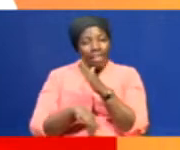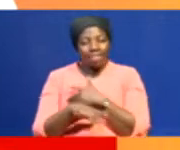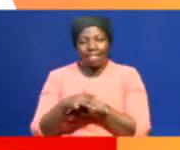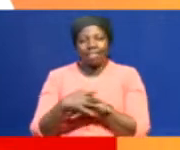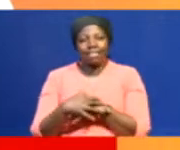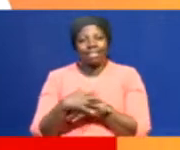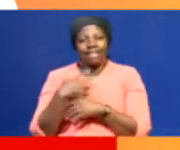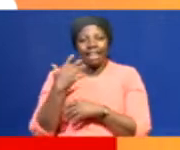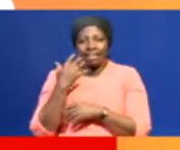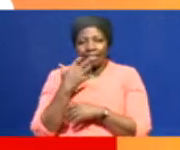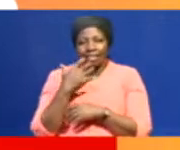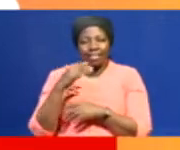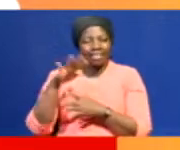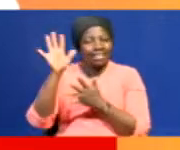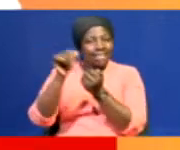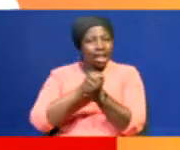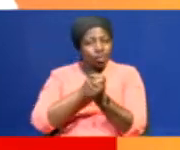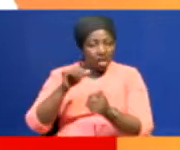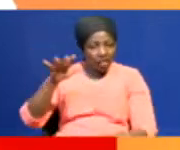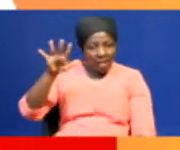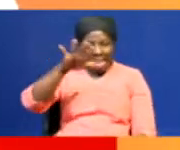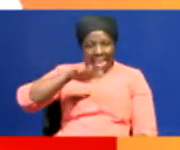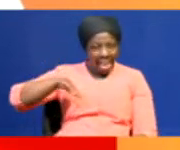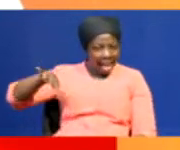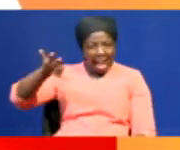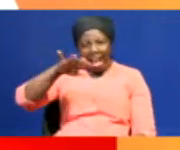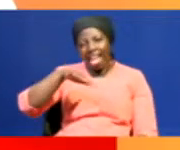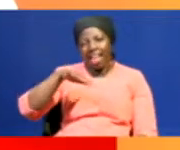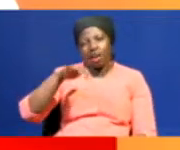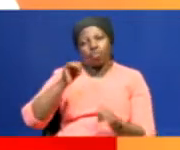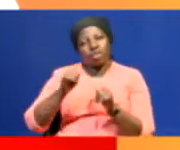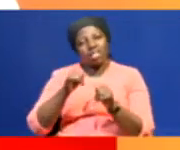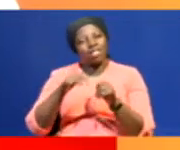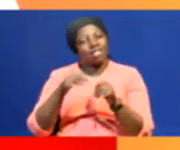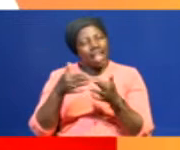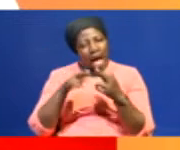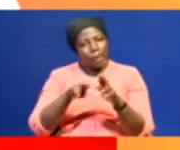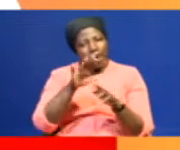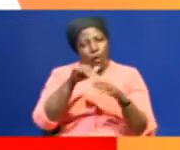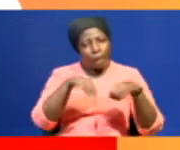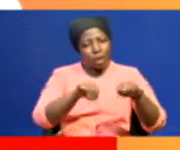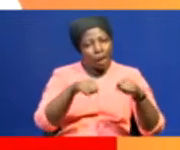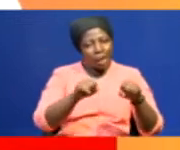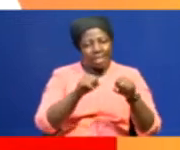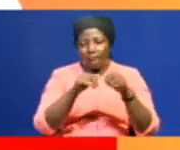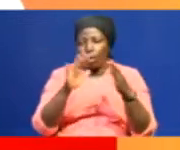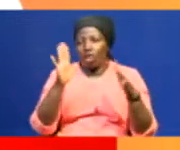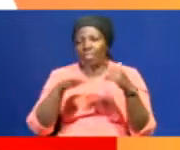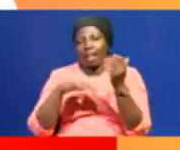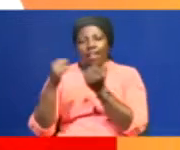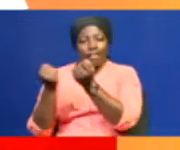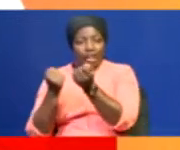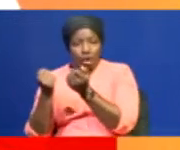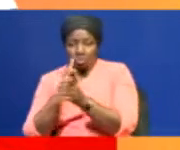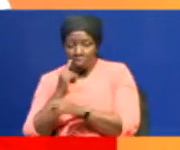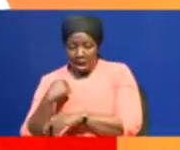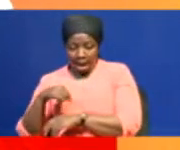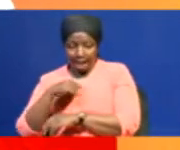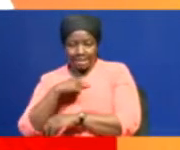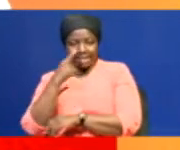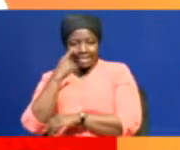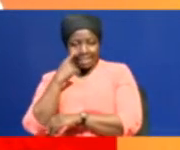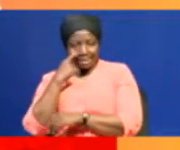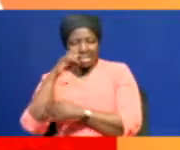ambayo inafanyika na pikipiki ni mingi, inayazidi hata magari. So sisi kama chama tuliona vile rais ameshikilia hili jambo